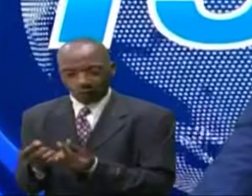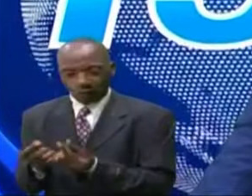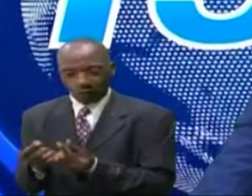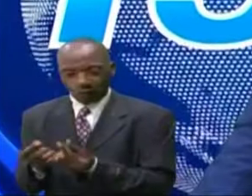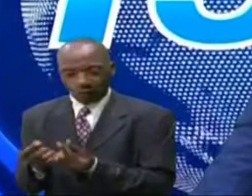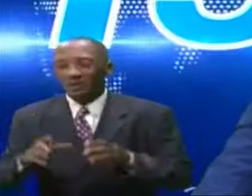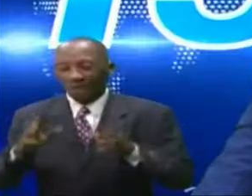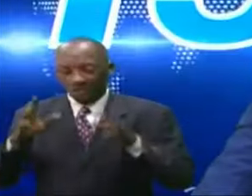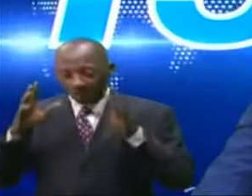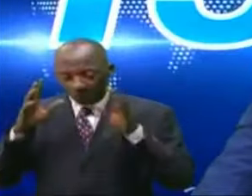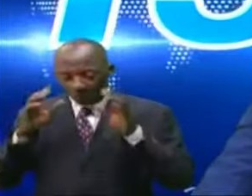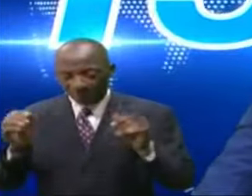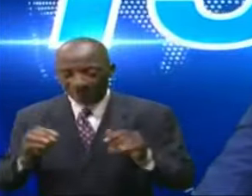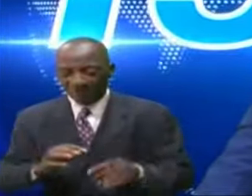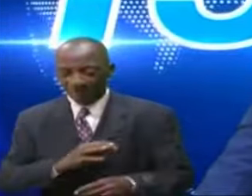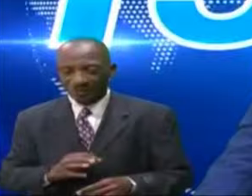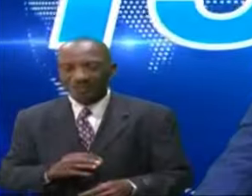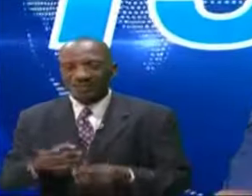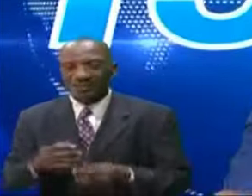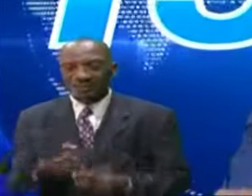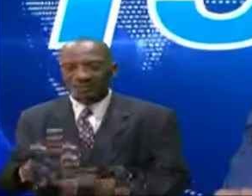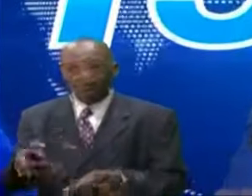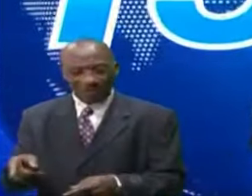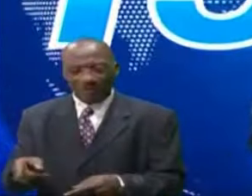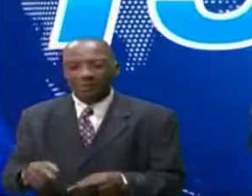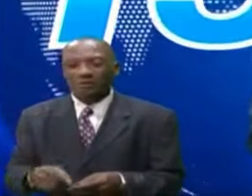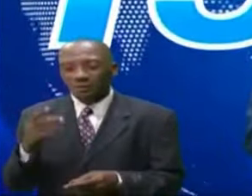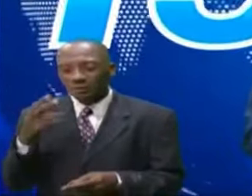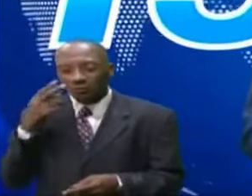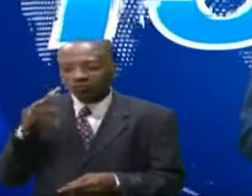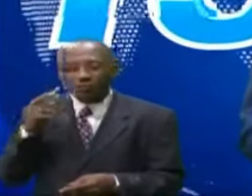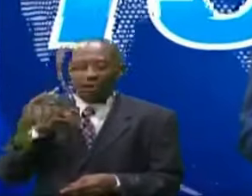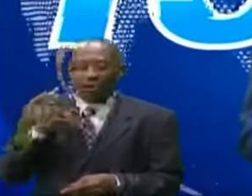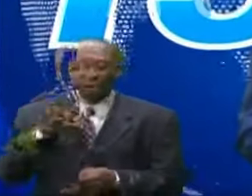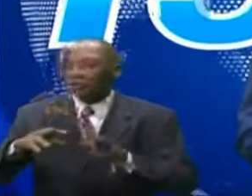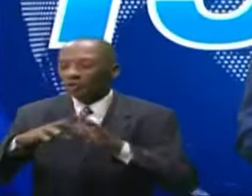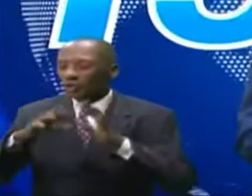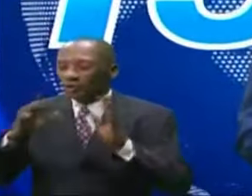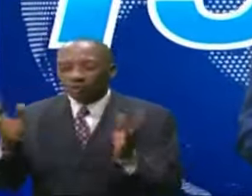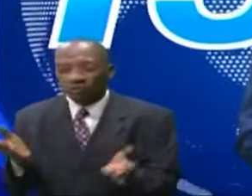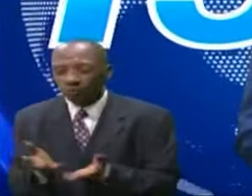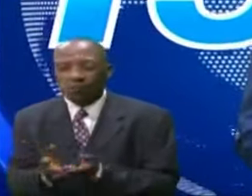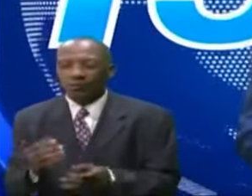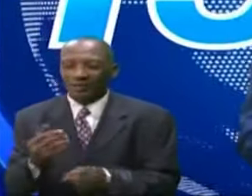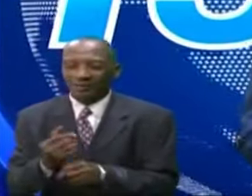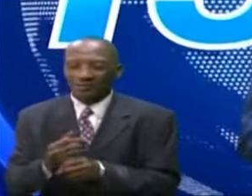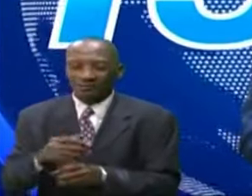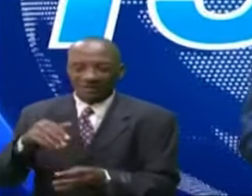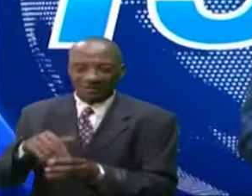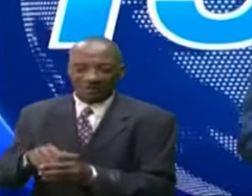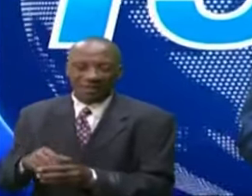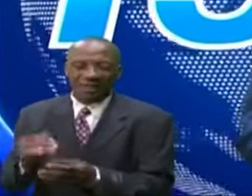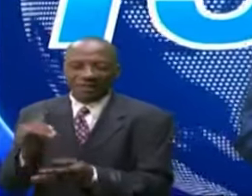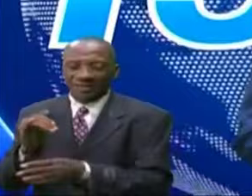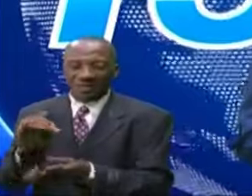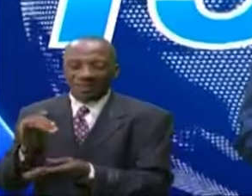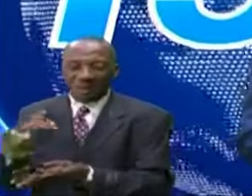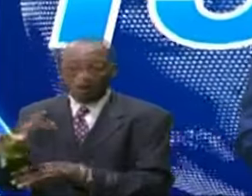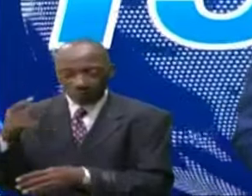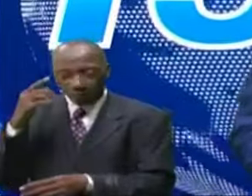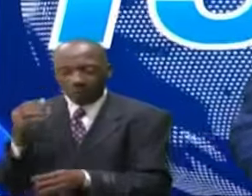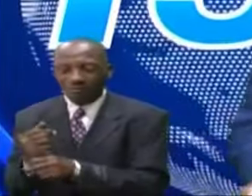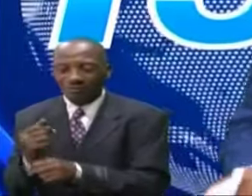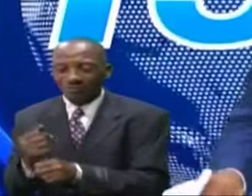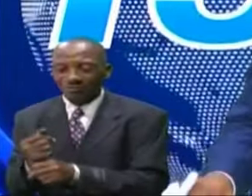23-2024. De litiges relatifs au patrimoine immobilier du domaine de l'État, l'une des priorités pour cette rentrée judiciaire, si